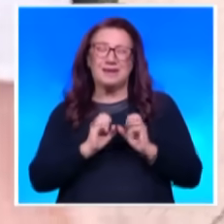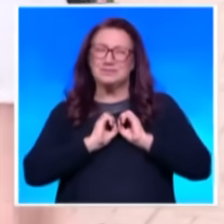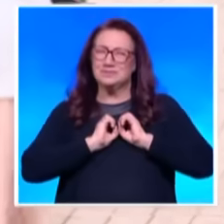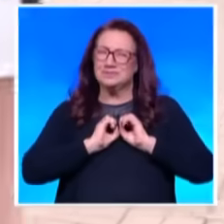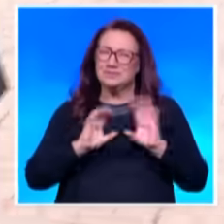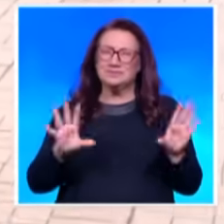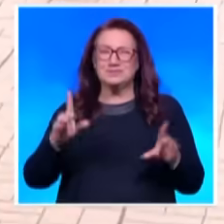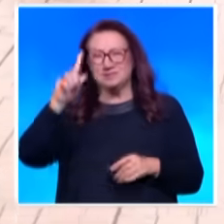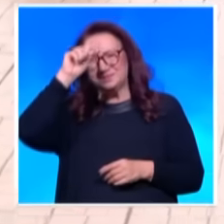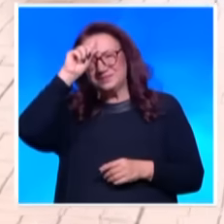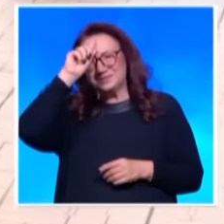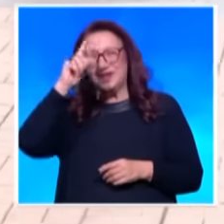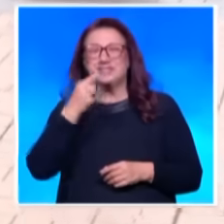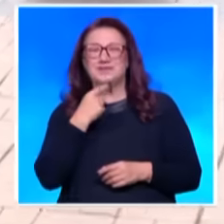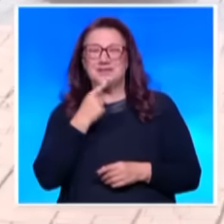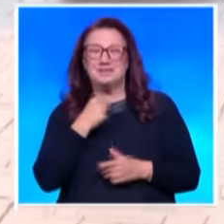най-разпространеното женско име? Мария!